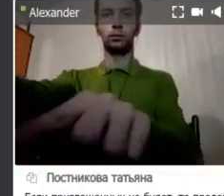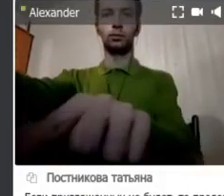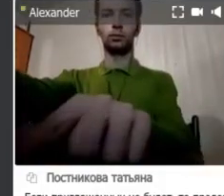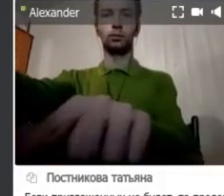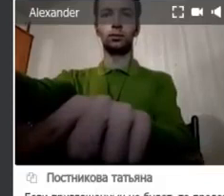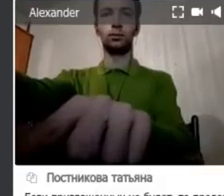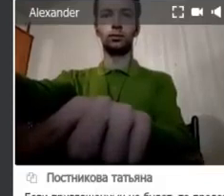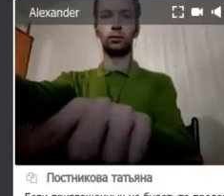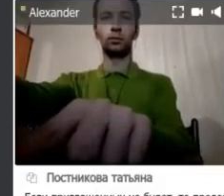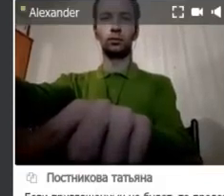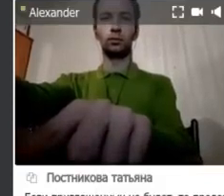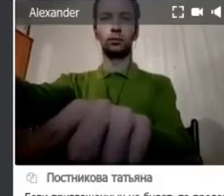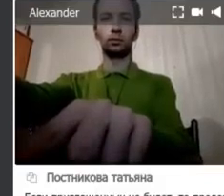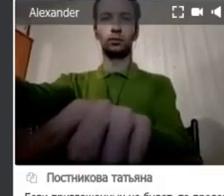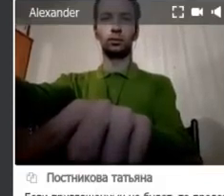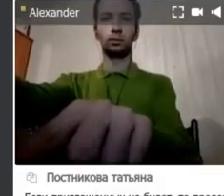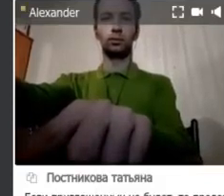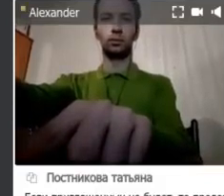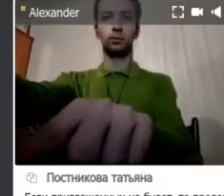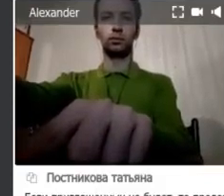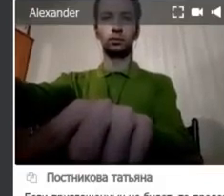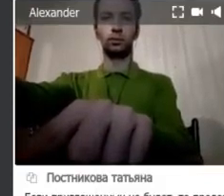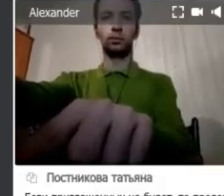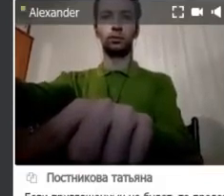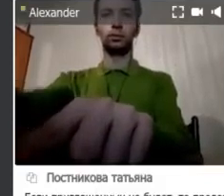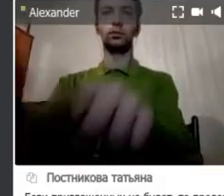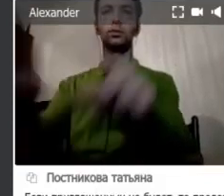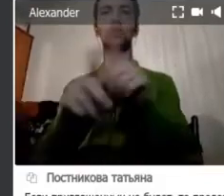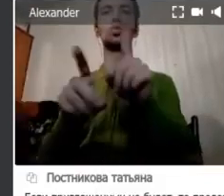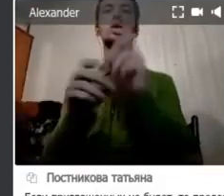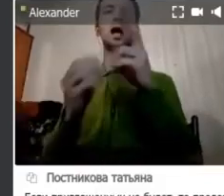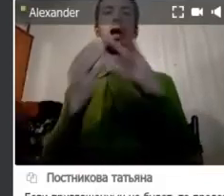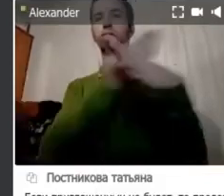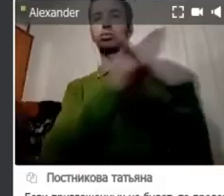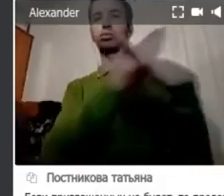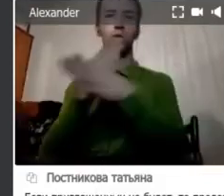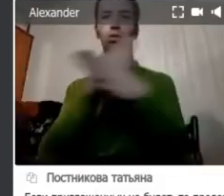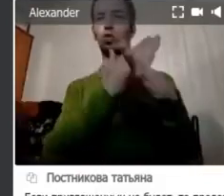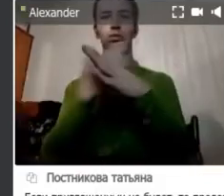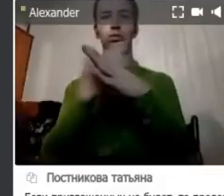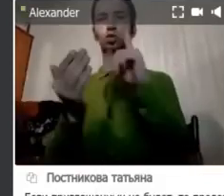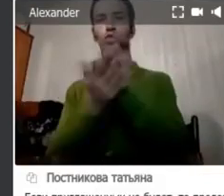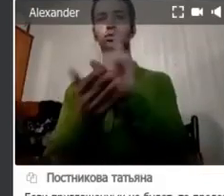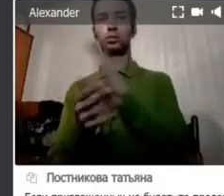Так, ну что ж, дорогие друзья, пожалуйста, еще какие-то вопросы?